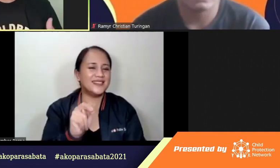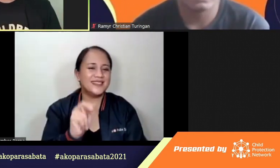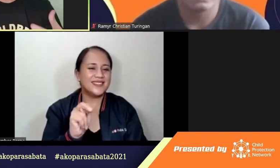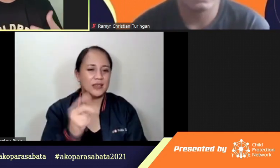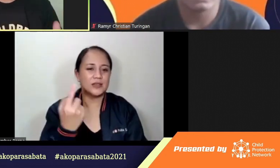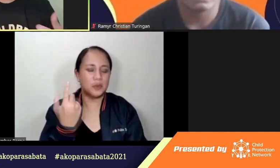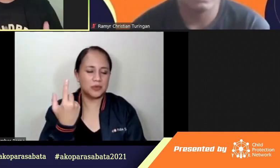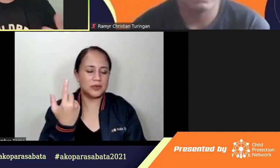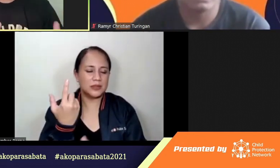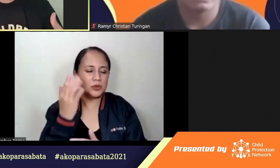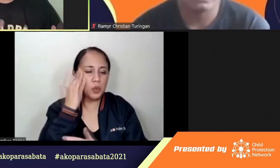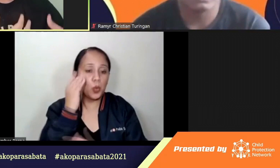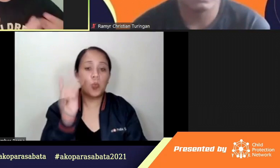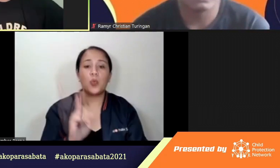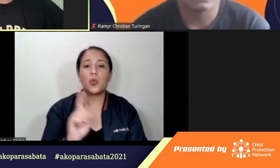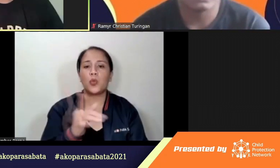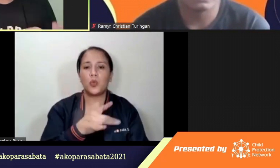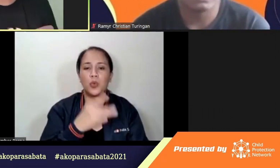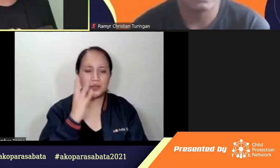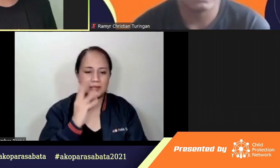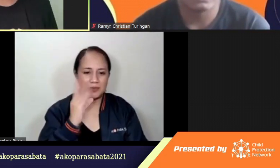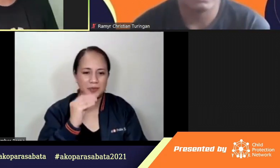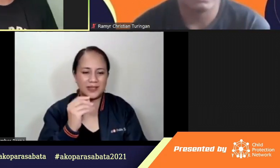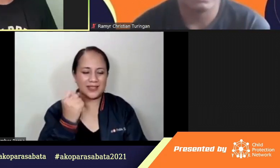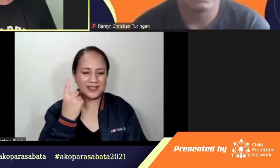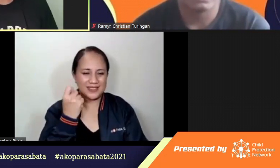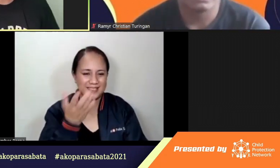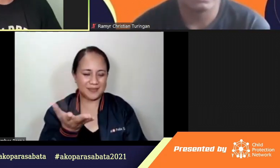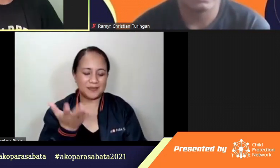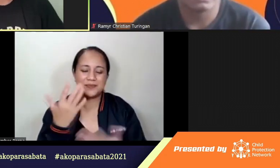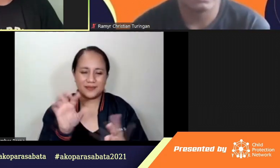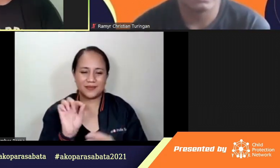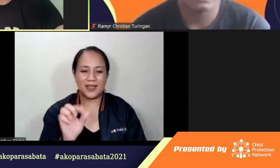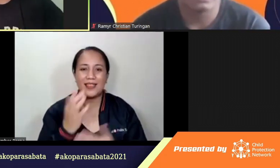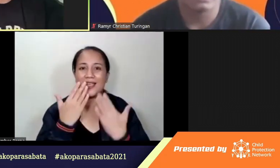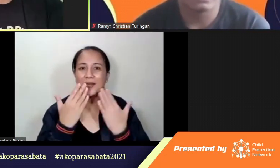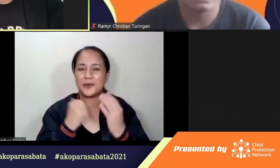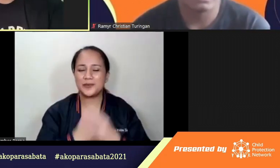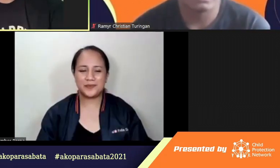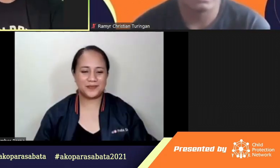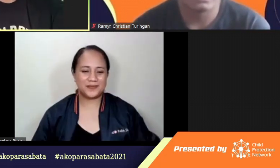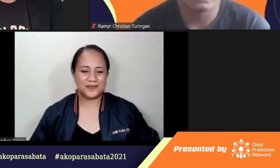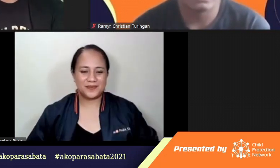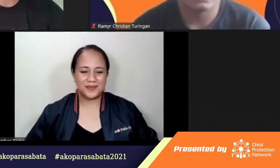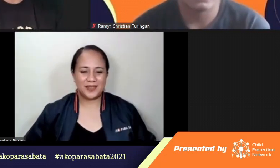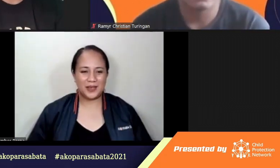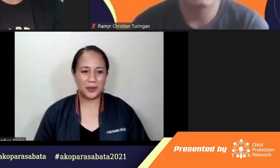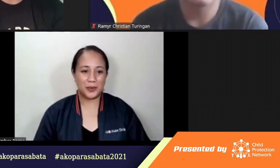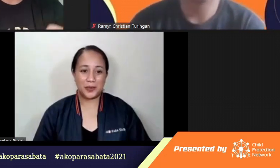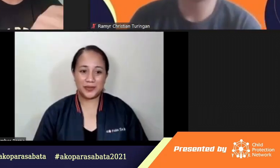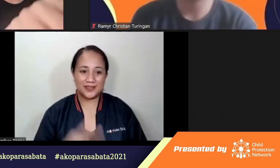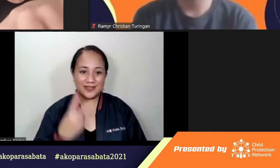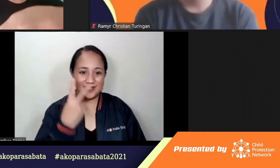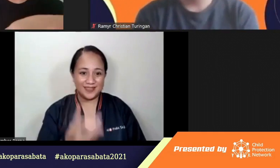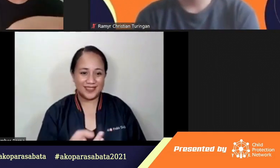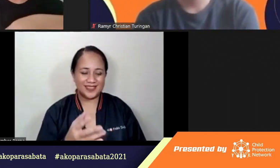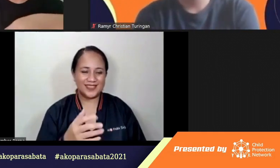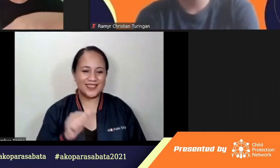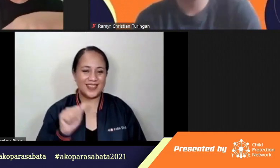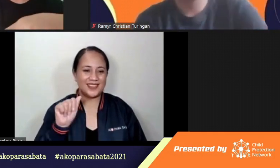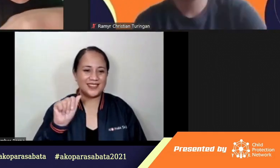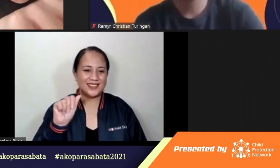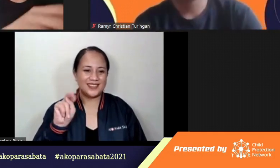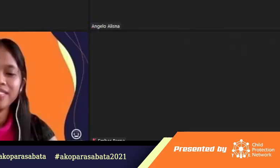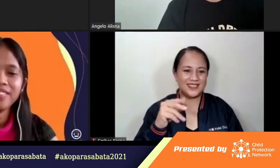maaari lang alamin mo kung ano yung nararanasan siya at intindihin siya. So yun lang po. Maraming salamat. Very well said, Angela. Thank you